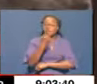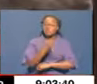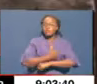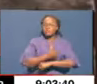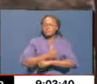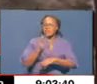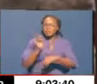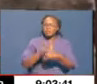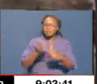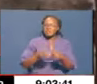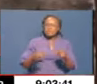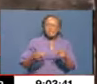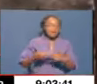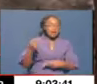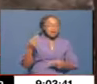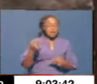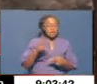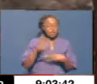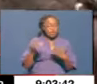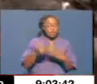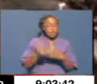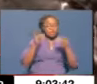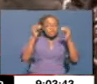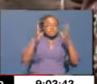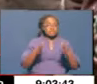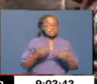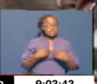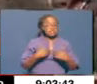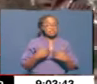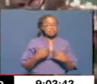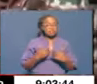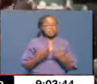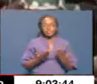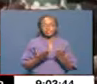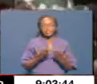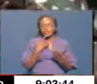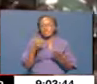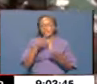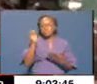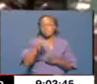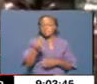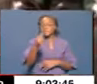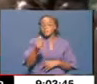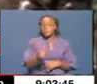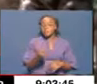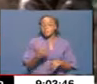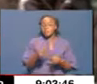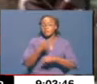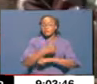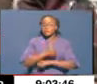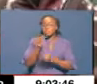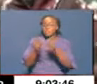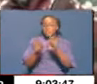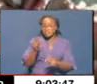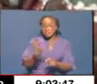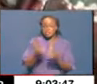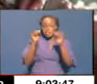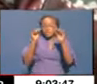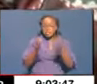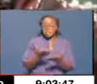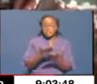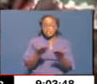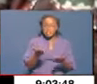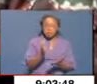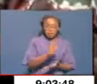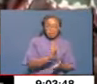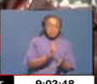kabisa, zote ziko na walimu, ingawa pia haijakuwa ni 100%, lakini kila shule iko na walimu wamerudi. Na pia kwa hizo